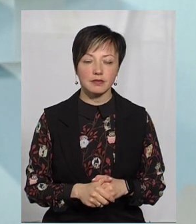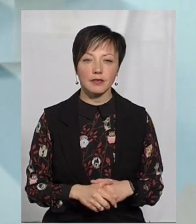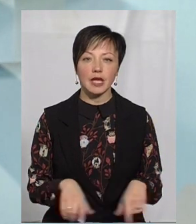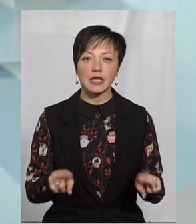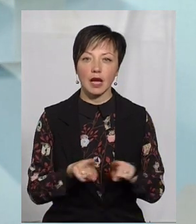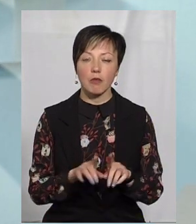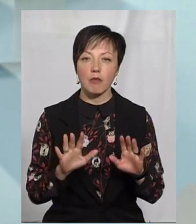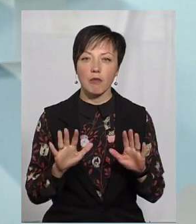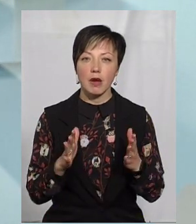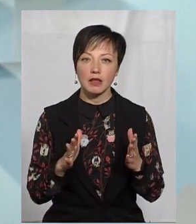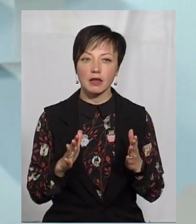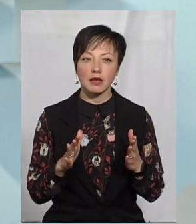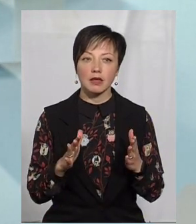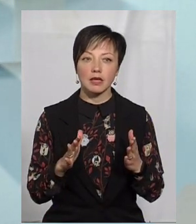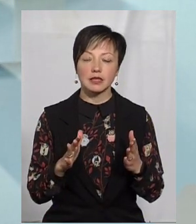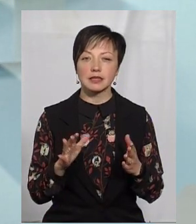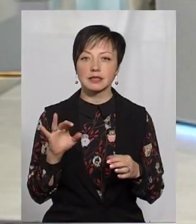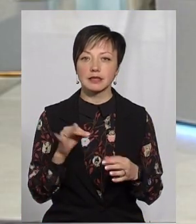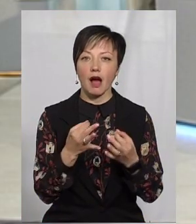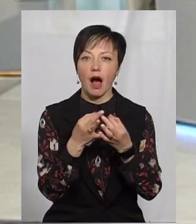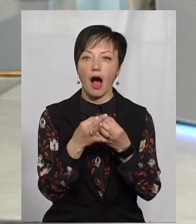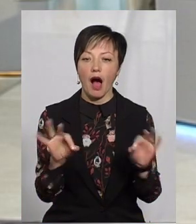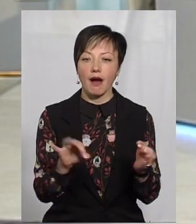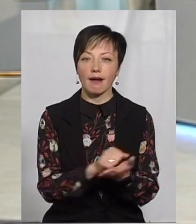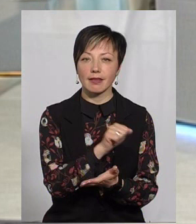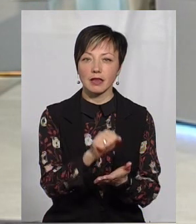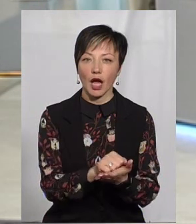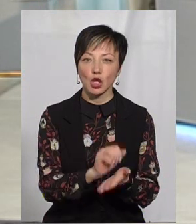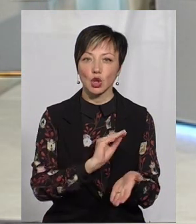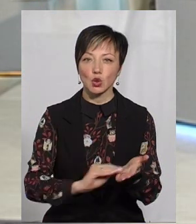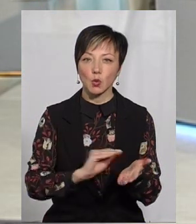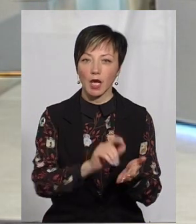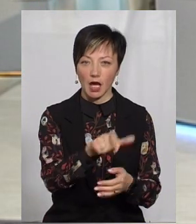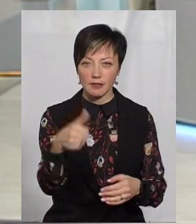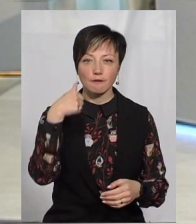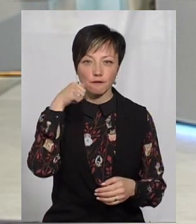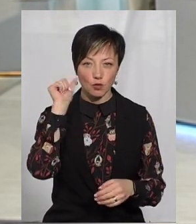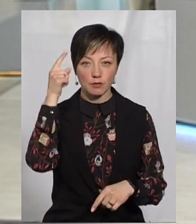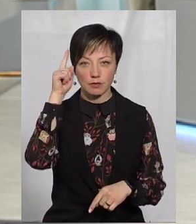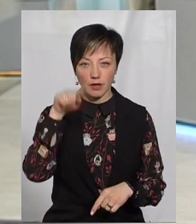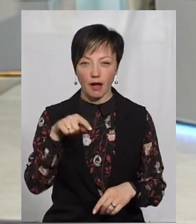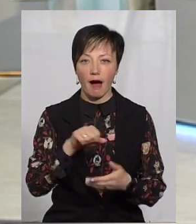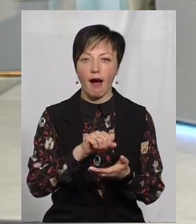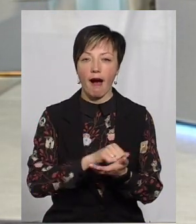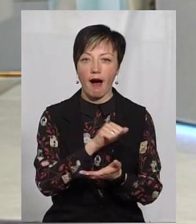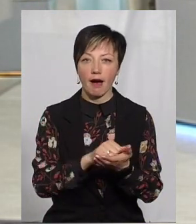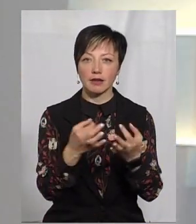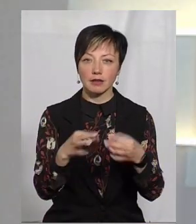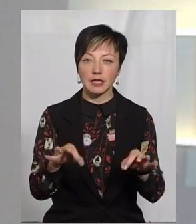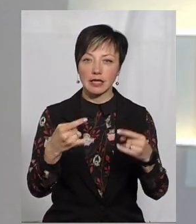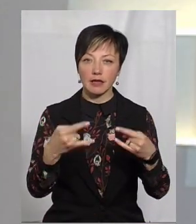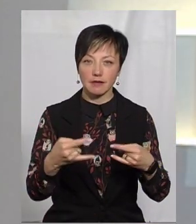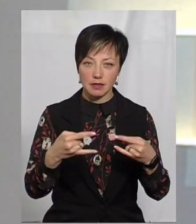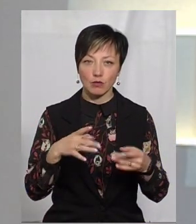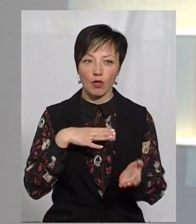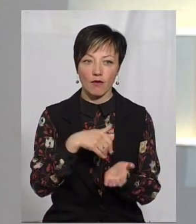такий момент з акредитацією журналістів. Учора, напевно, вам відомо, так, акредитацію отримали тільки телевізійники,